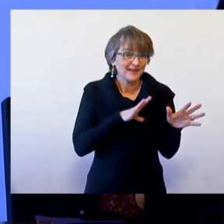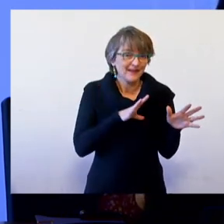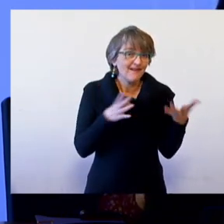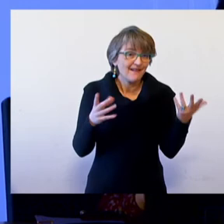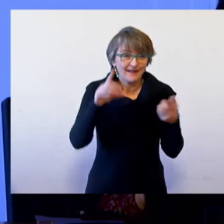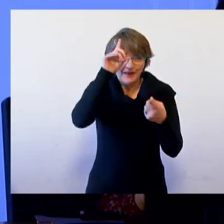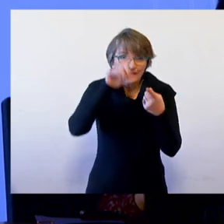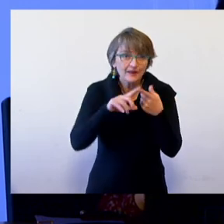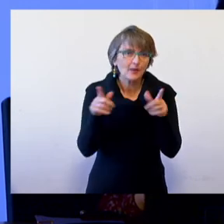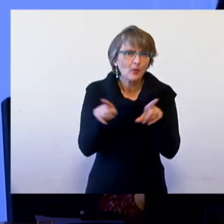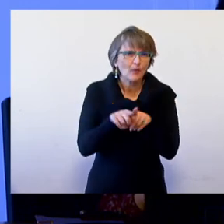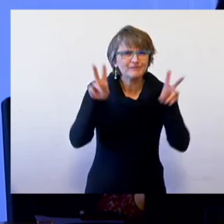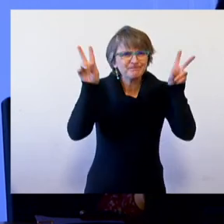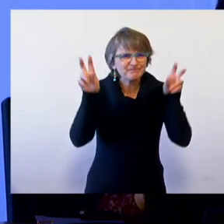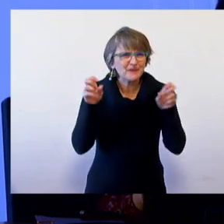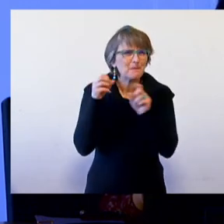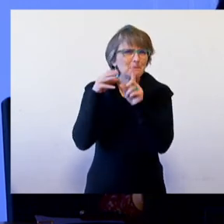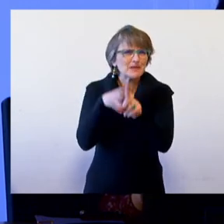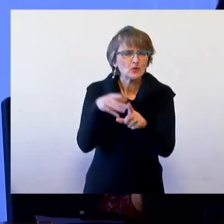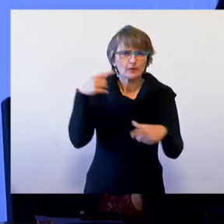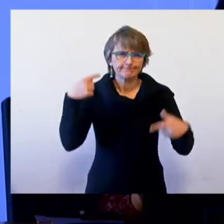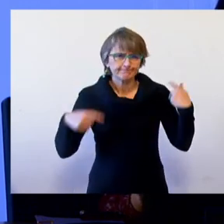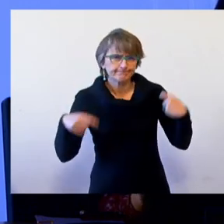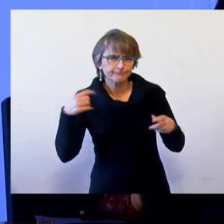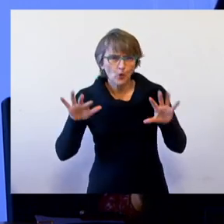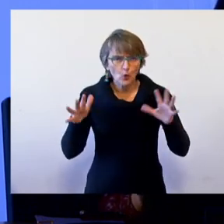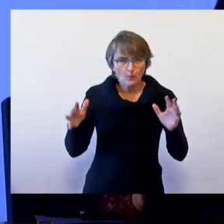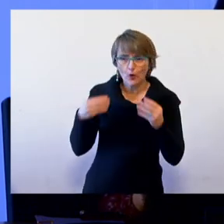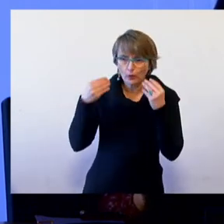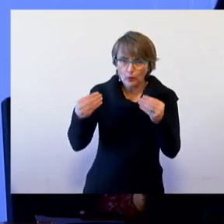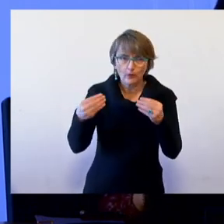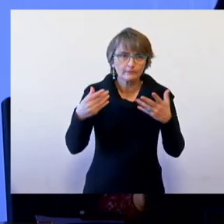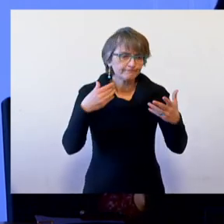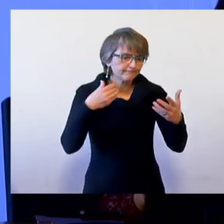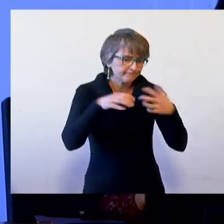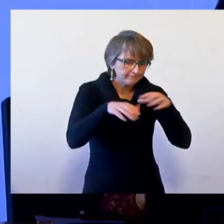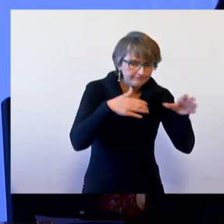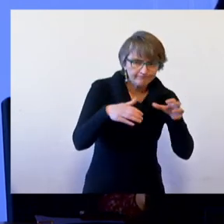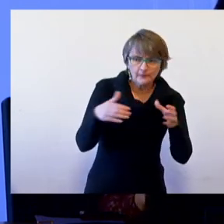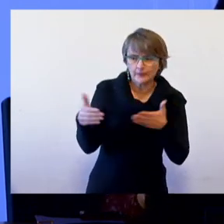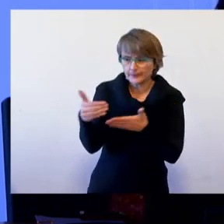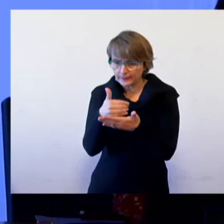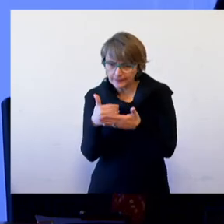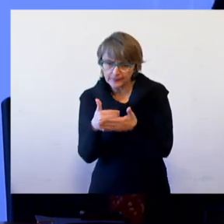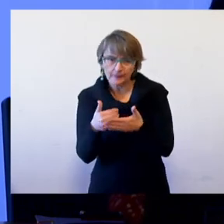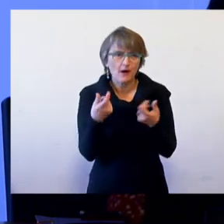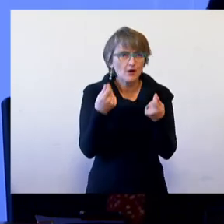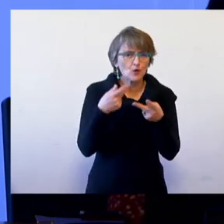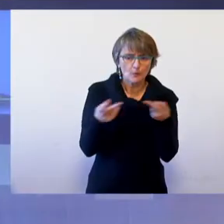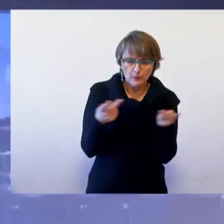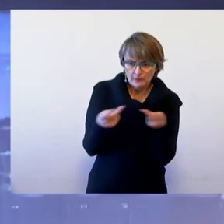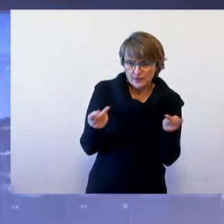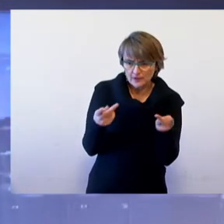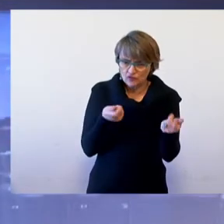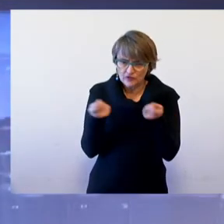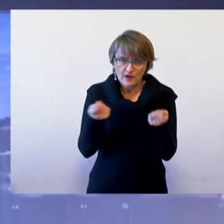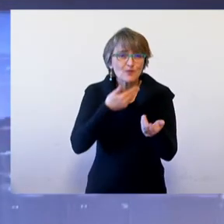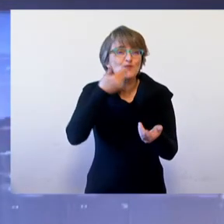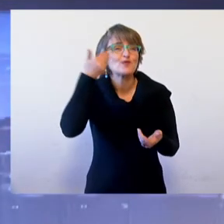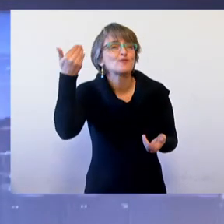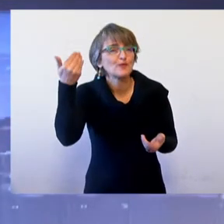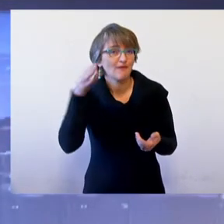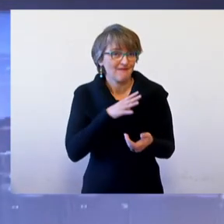travailler sur les dépenses de fonctionnement et pour améliorer la bonne gestion de l'argent public. Y a-t-il des questions? Qui est